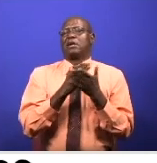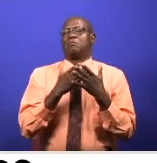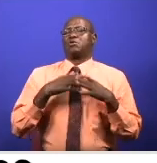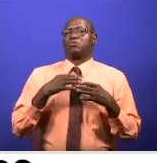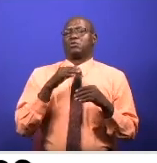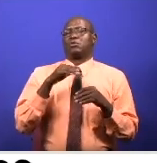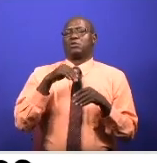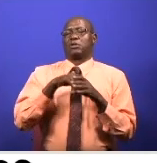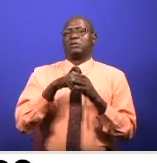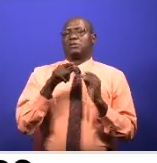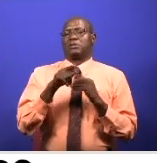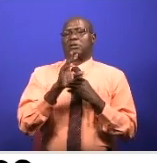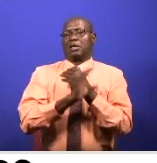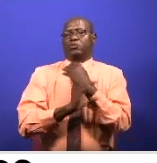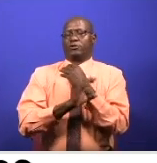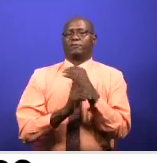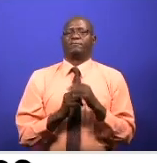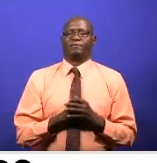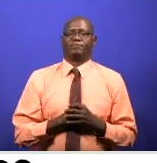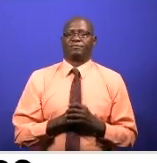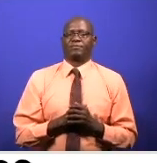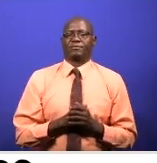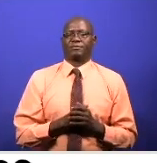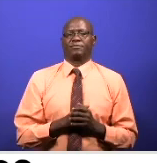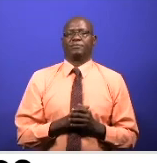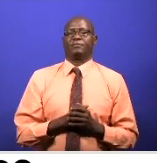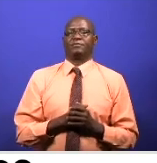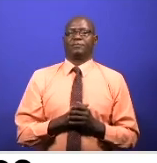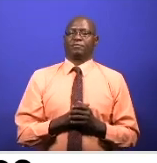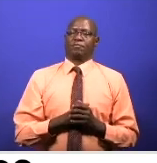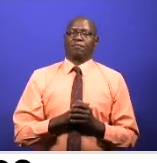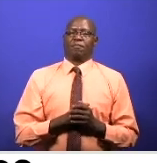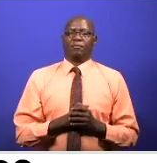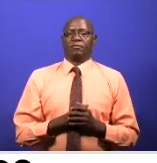Kennedy Kimani, Hope TV Newswatch, Nairobi.